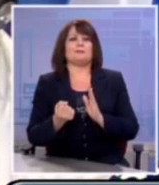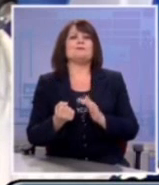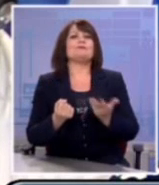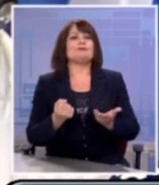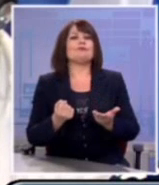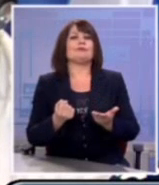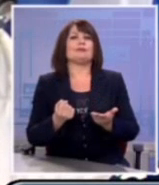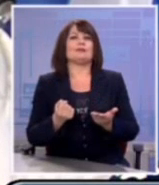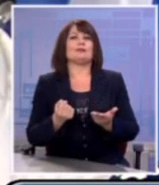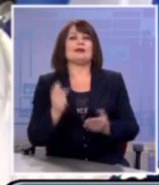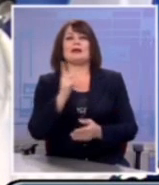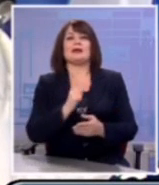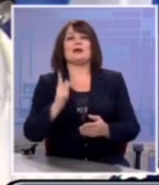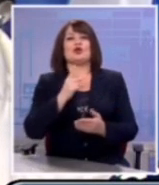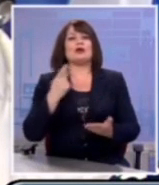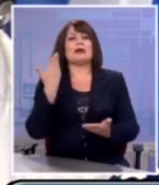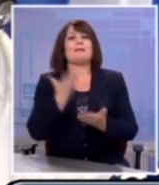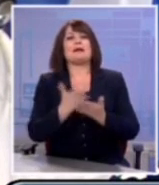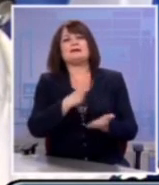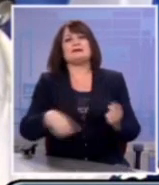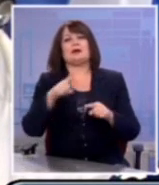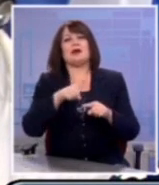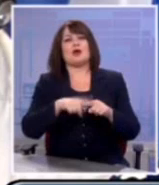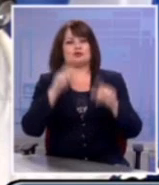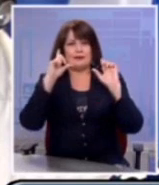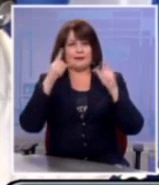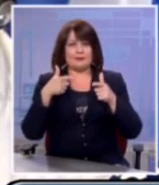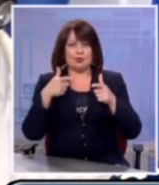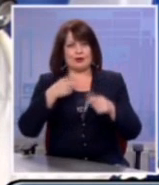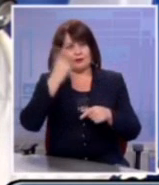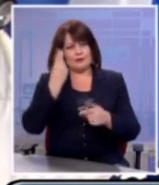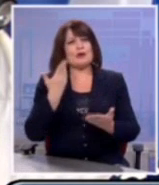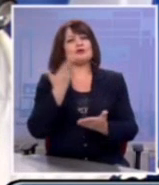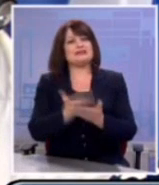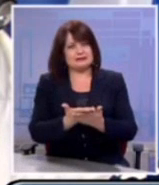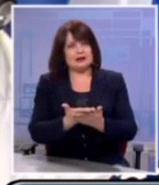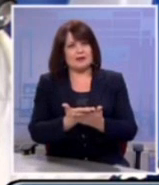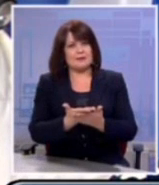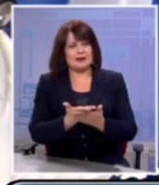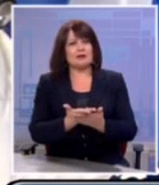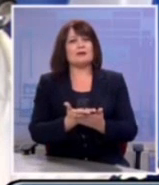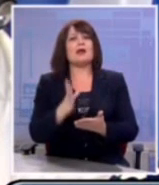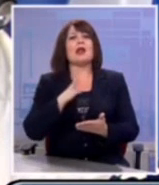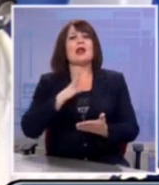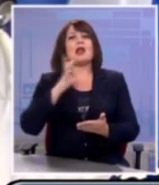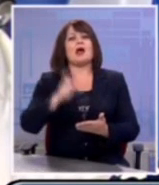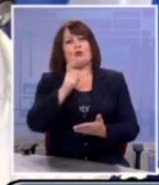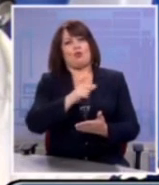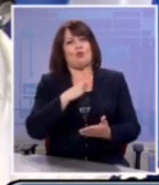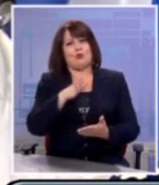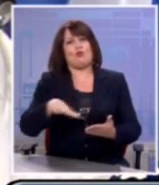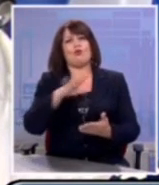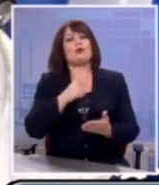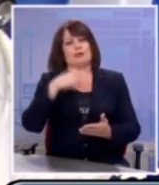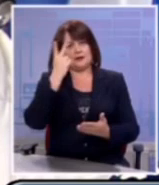ως κοινωνική απαίτηση και ως δημοκρατικό δικαίωμα των λαών και των πολιτών,